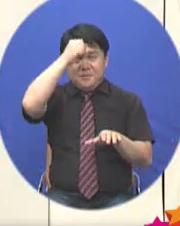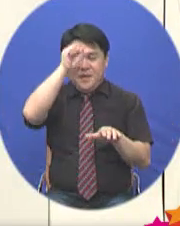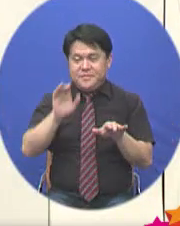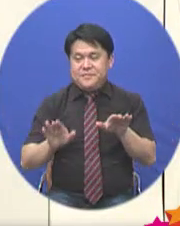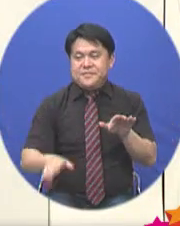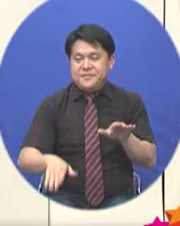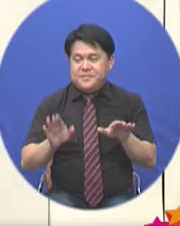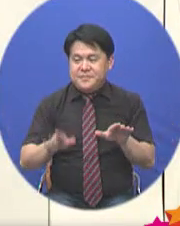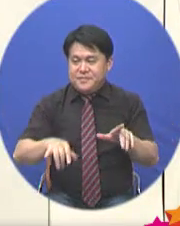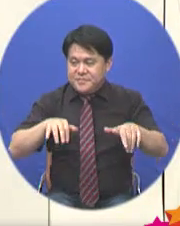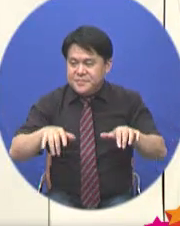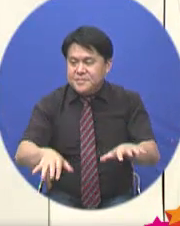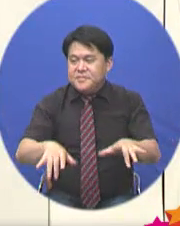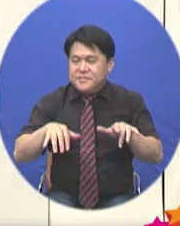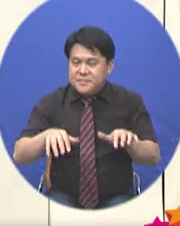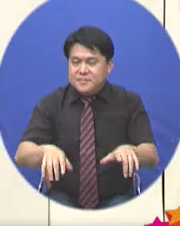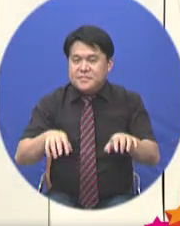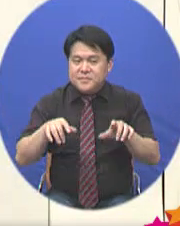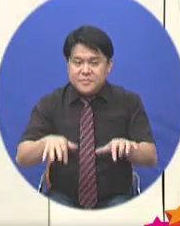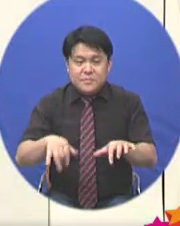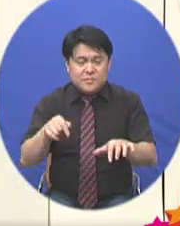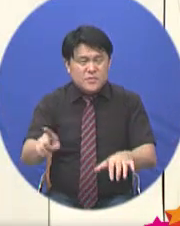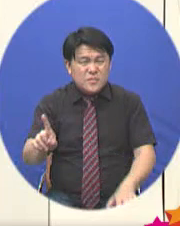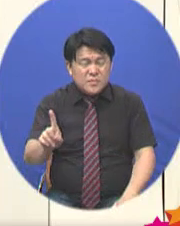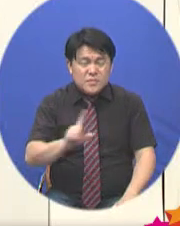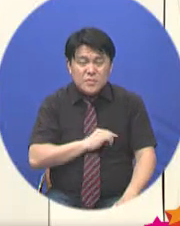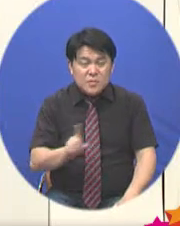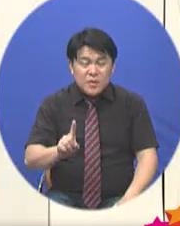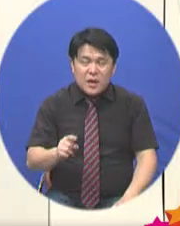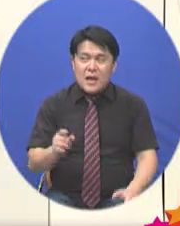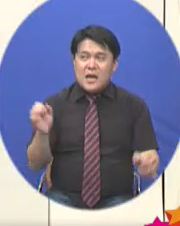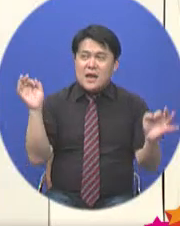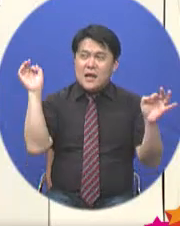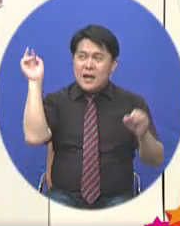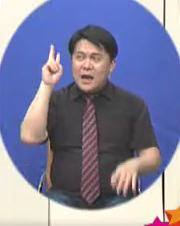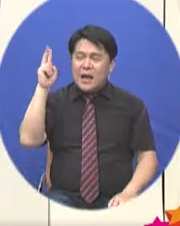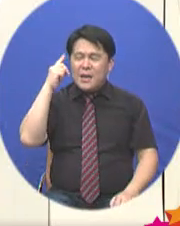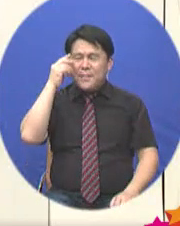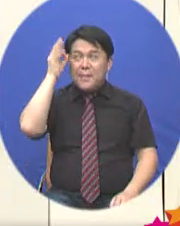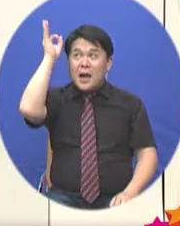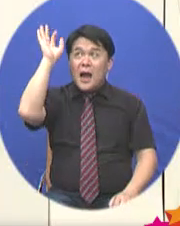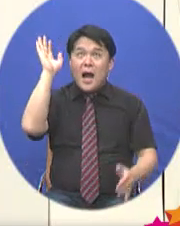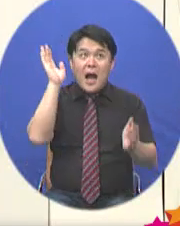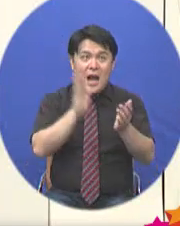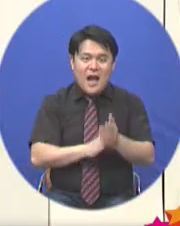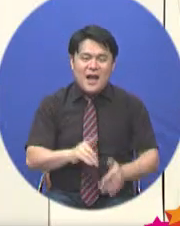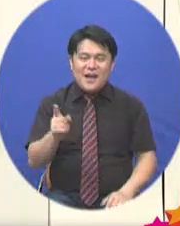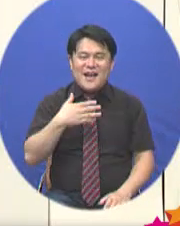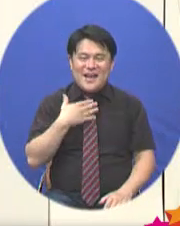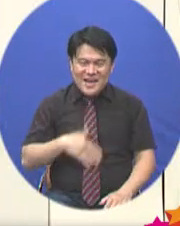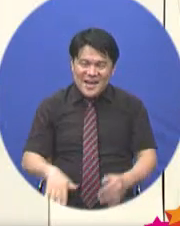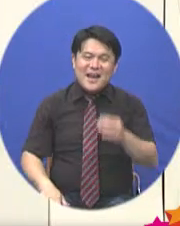주시던 이것은 무엇일까요? 지금 생각나네요. 저도 갑자기 초등학교 여기 발로 밟아. 맞아,